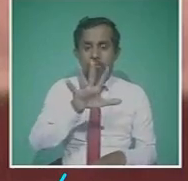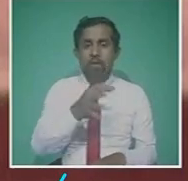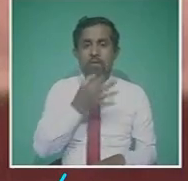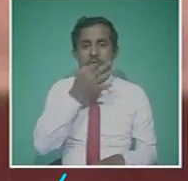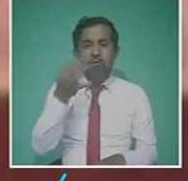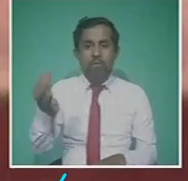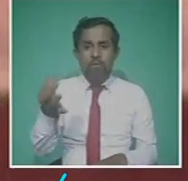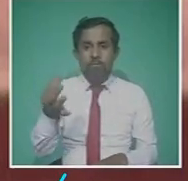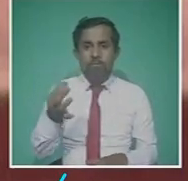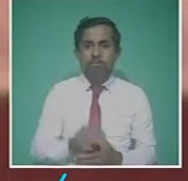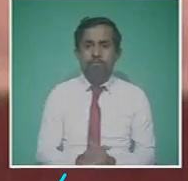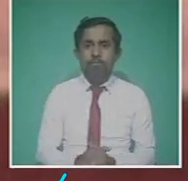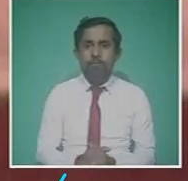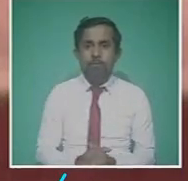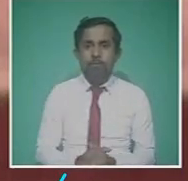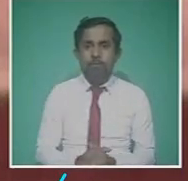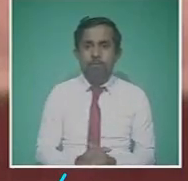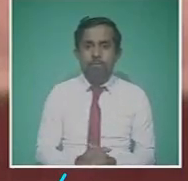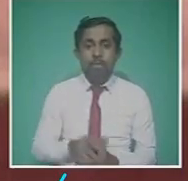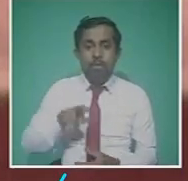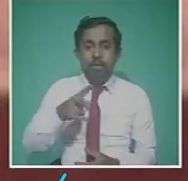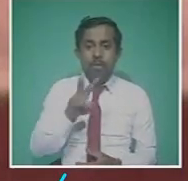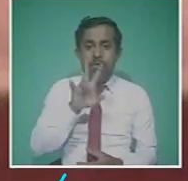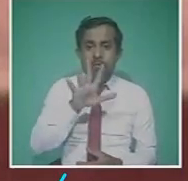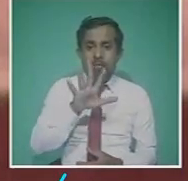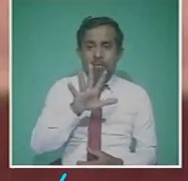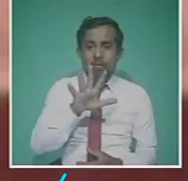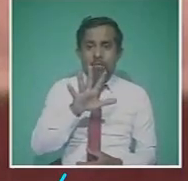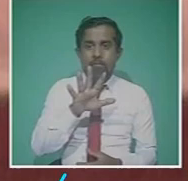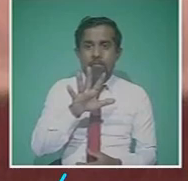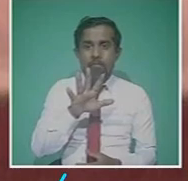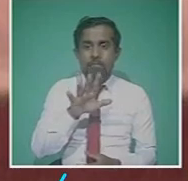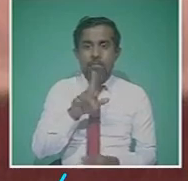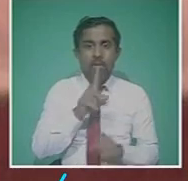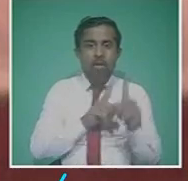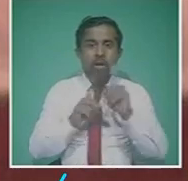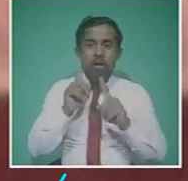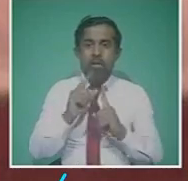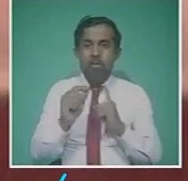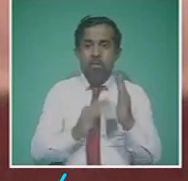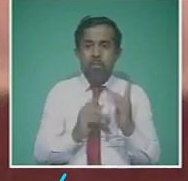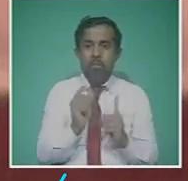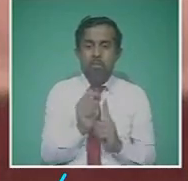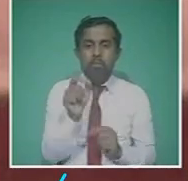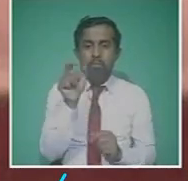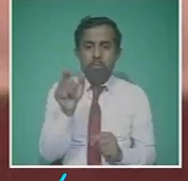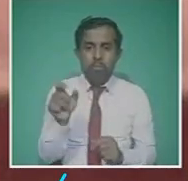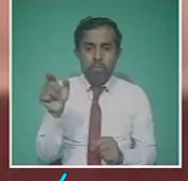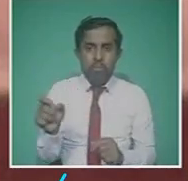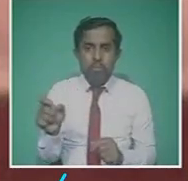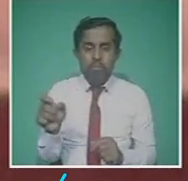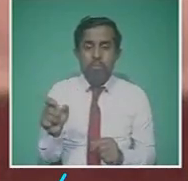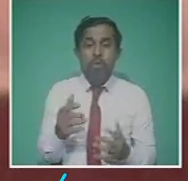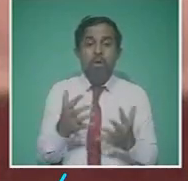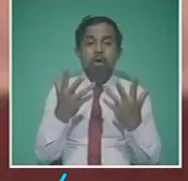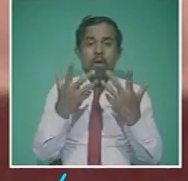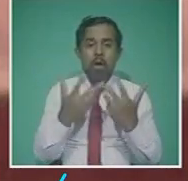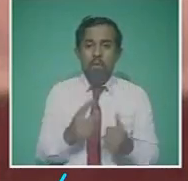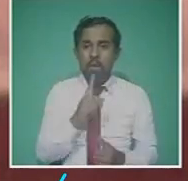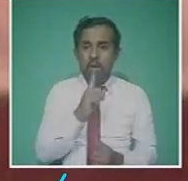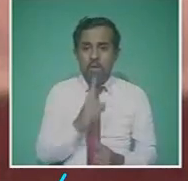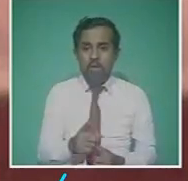chodana karanne. E desiye visipahen metara katha karapu mantriwaru gananawak prakasha